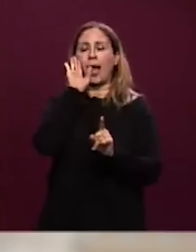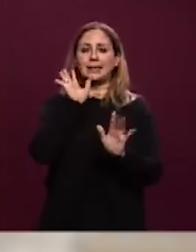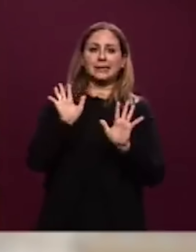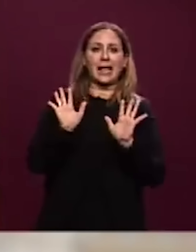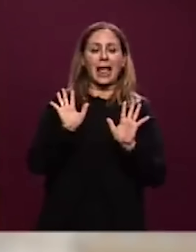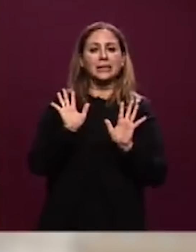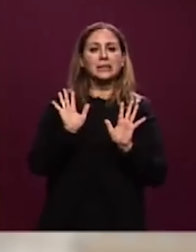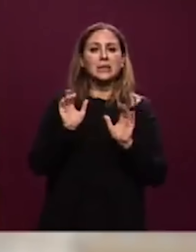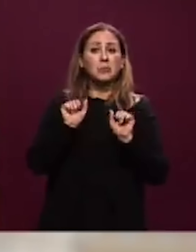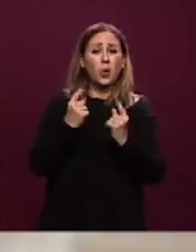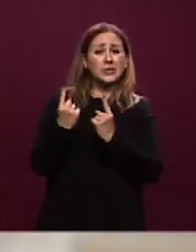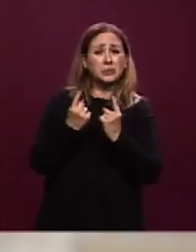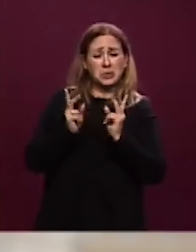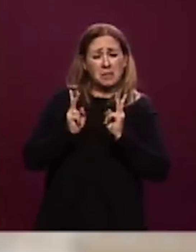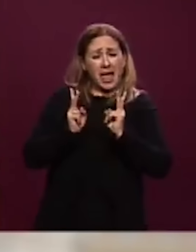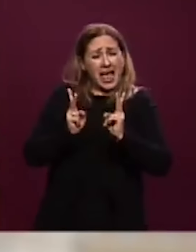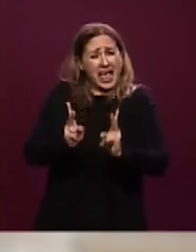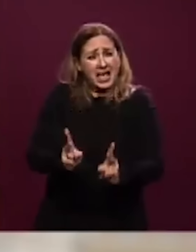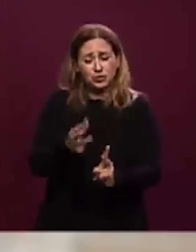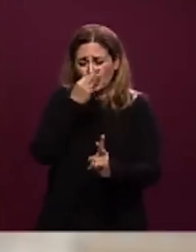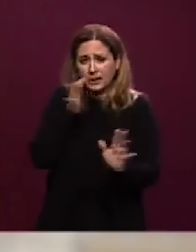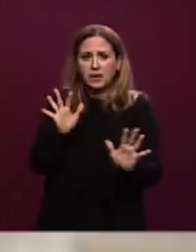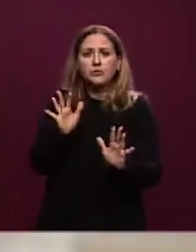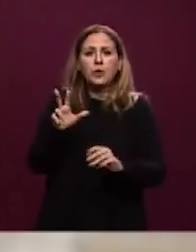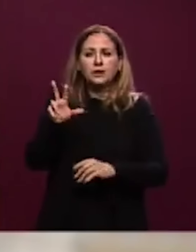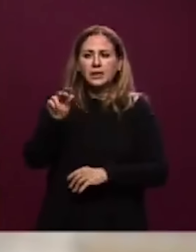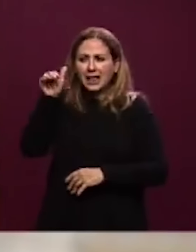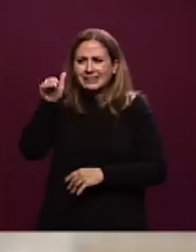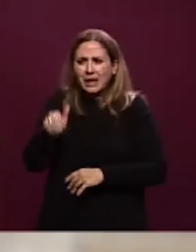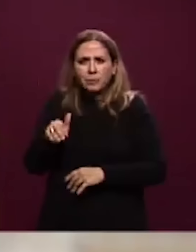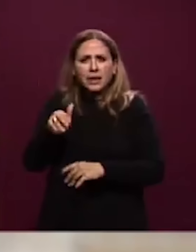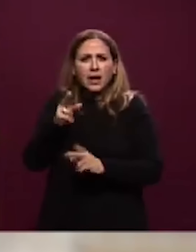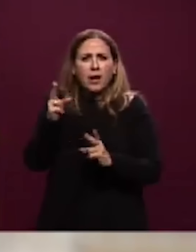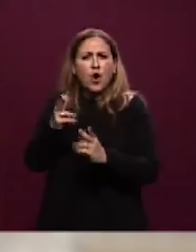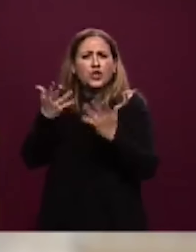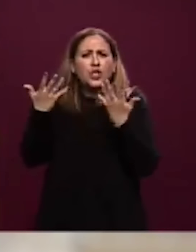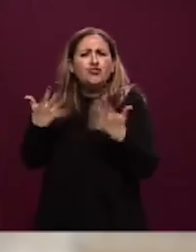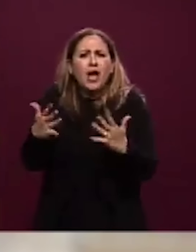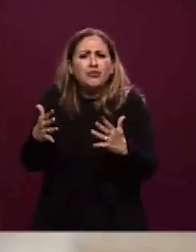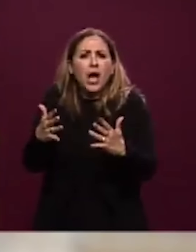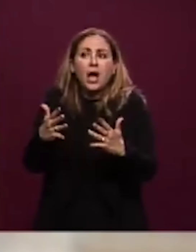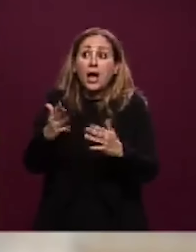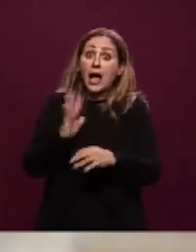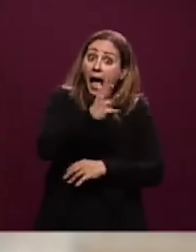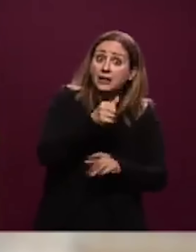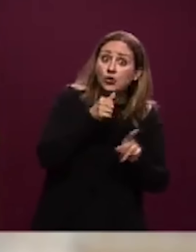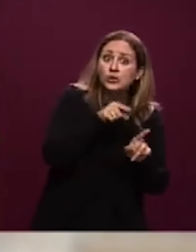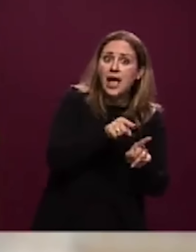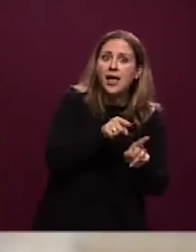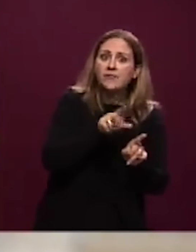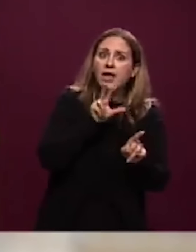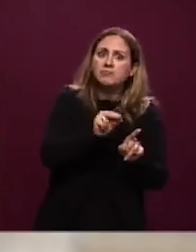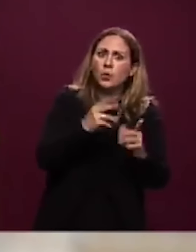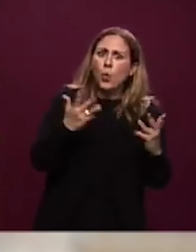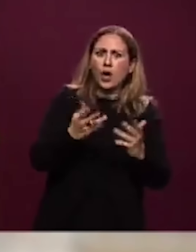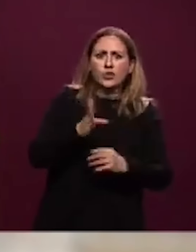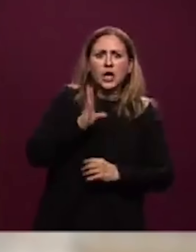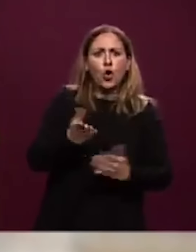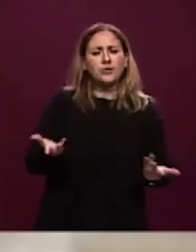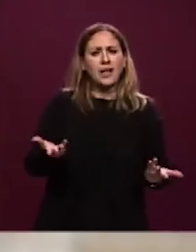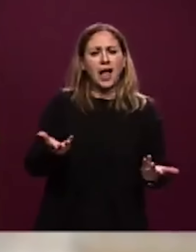esserci un'escalation tragica. Ma più di 30.000 morti? Ma cos'è un'escalation? Cos'è un'escalation? Se non